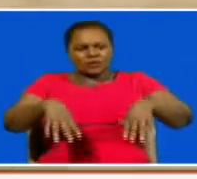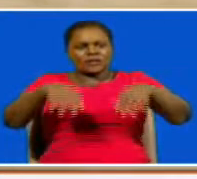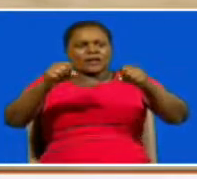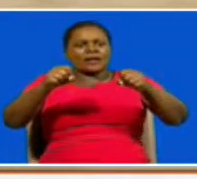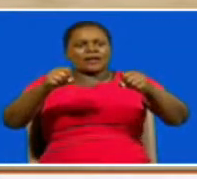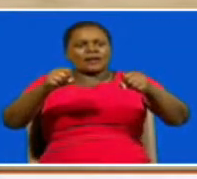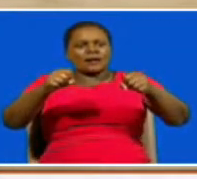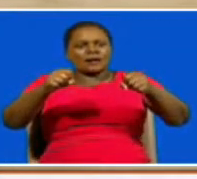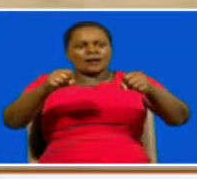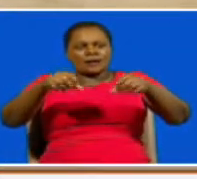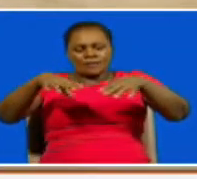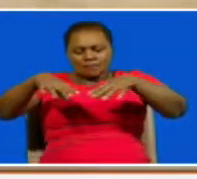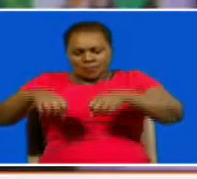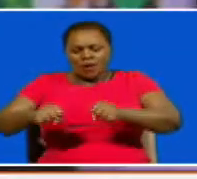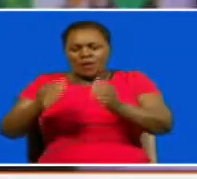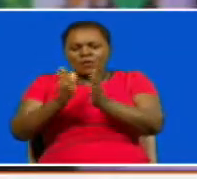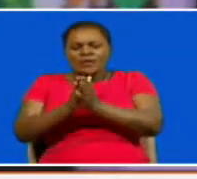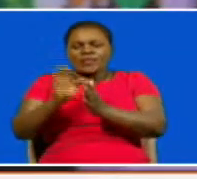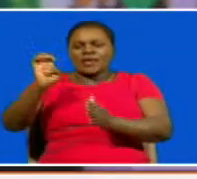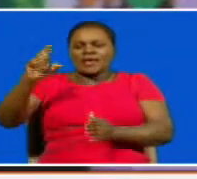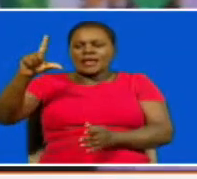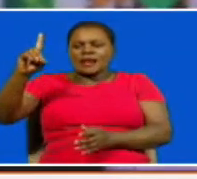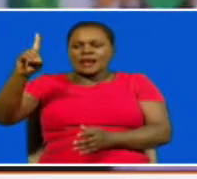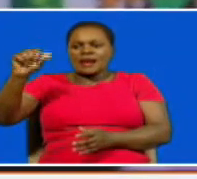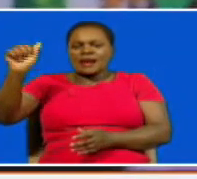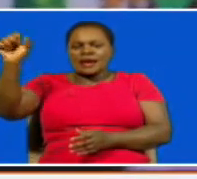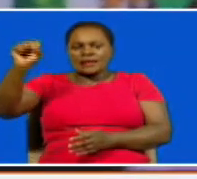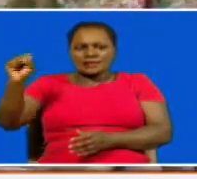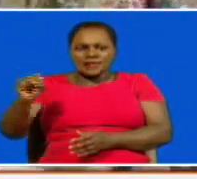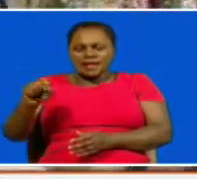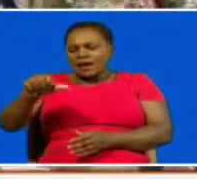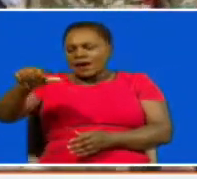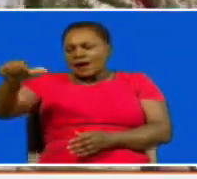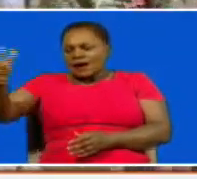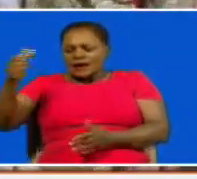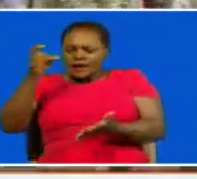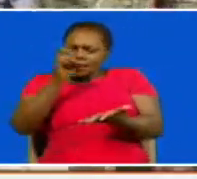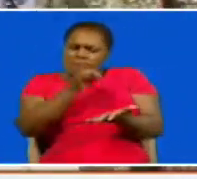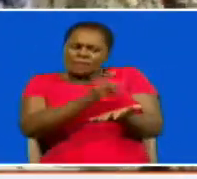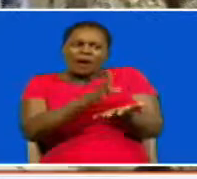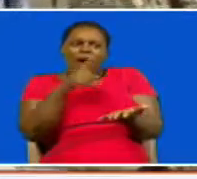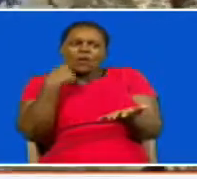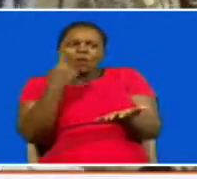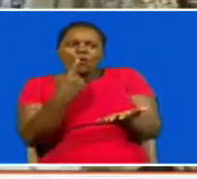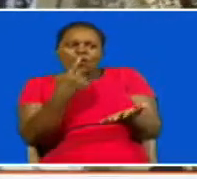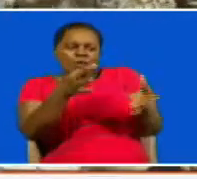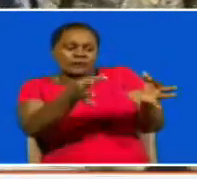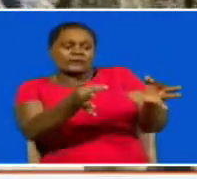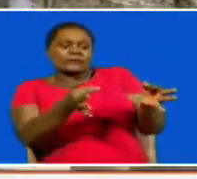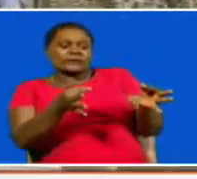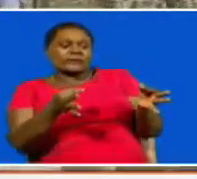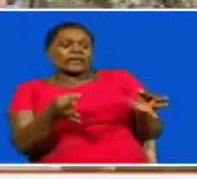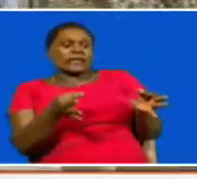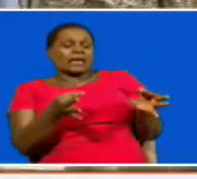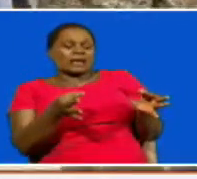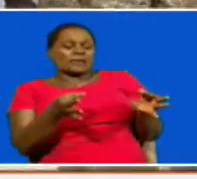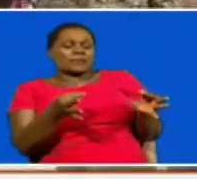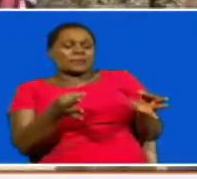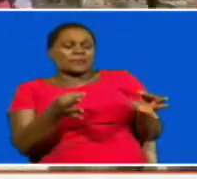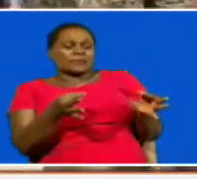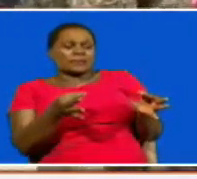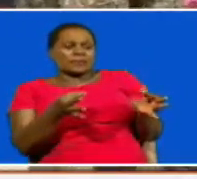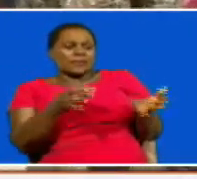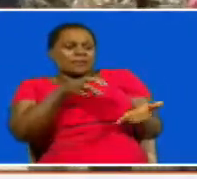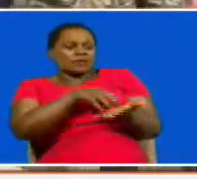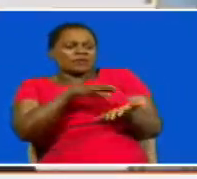Murathe ikichukuliwa na mbunge wa Eldas Adan Kainan. Mwingine aliyetimuliwa ni mweka hazina wa chama Kagwe Gishohi,